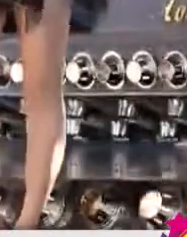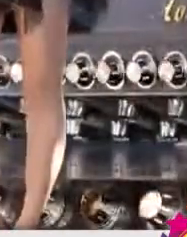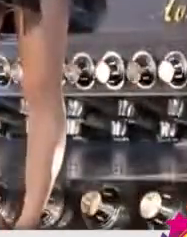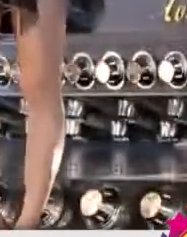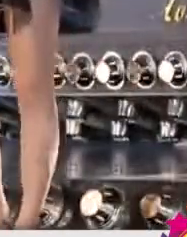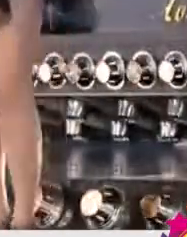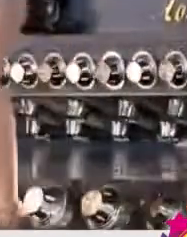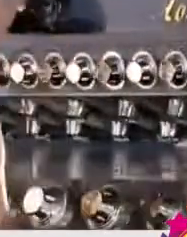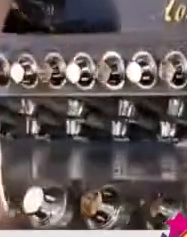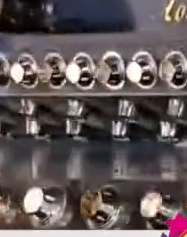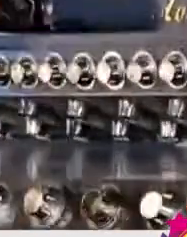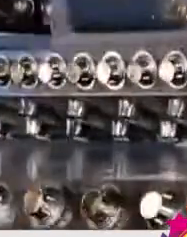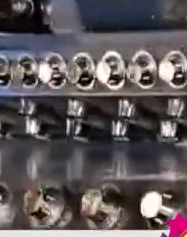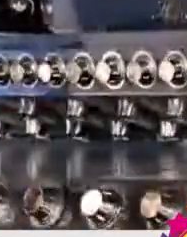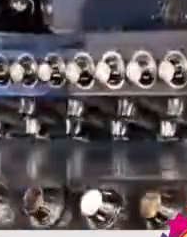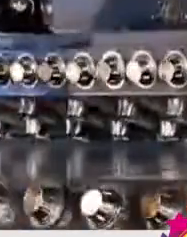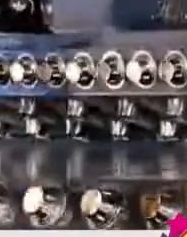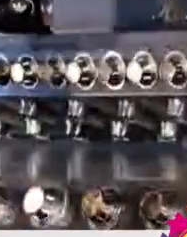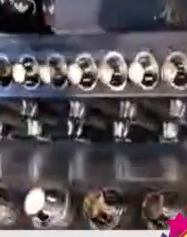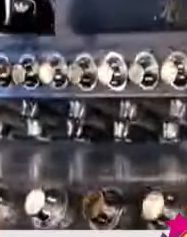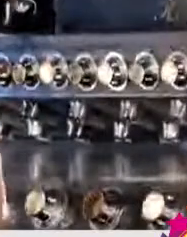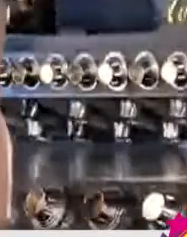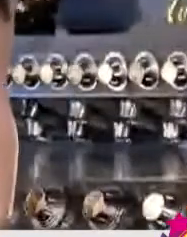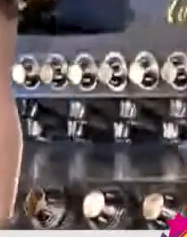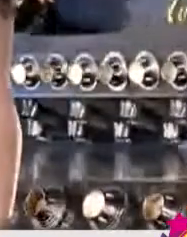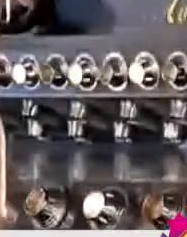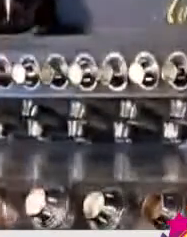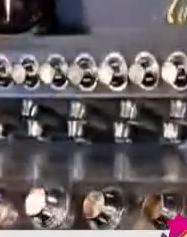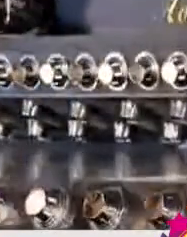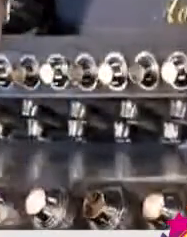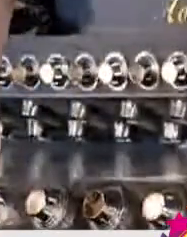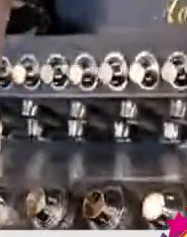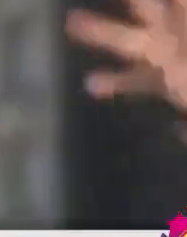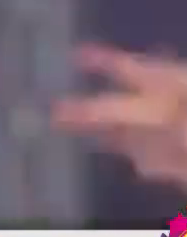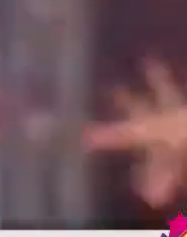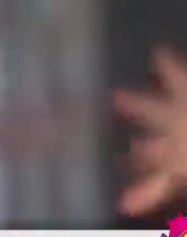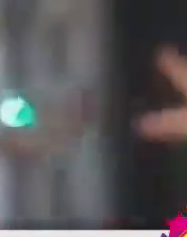어차피 잡힌 거 그냥 살란다.